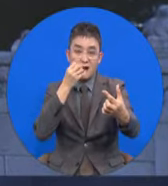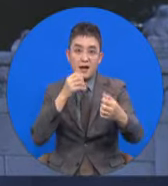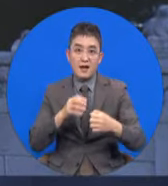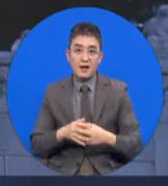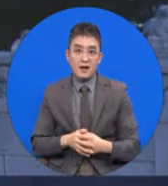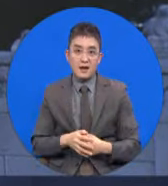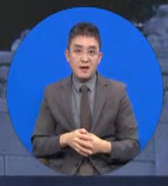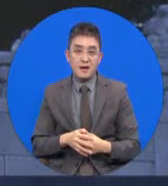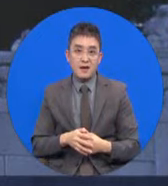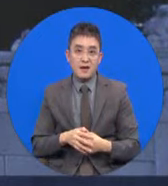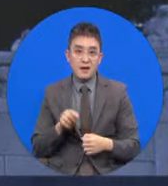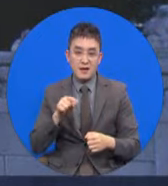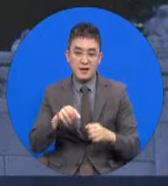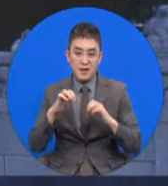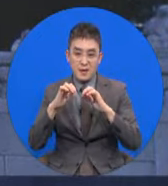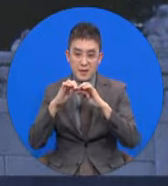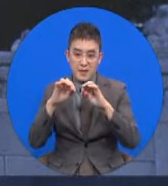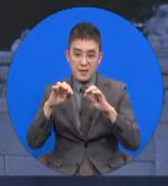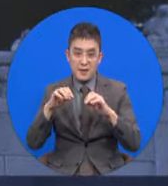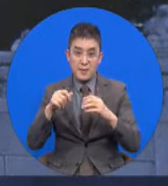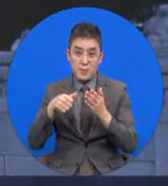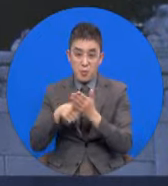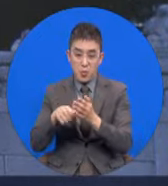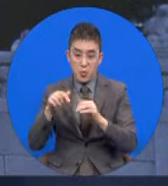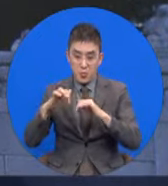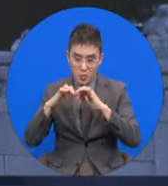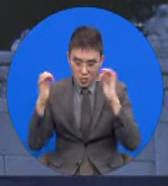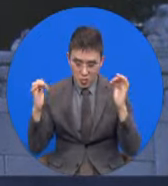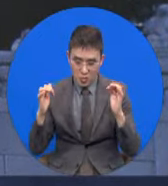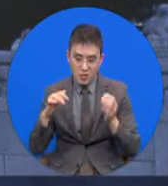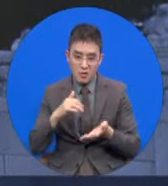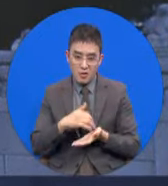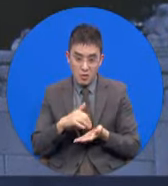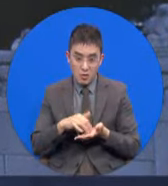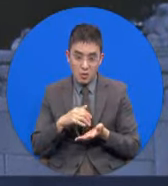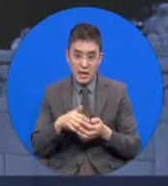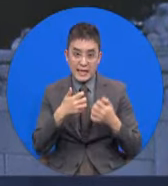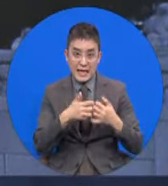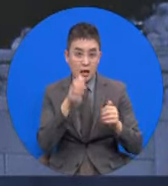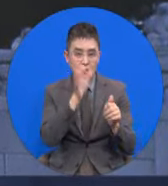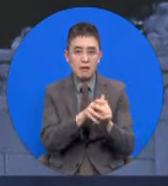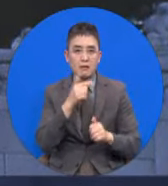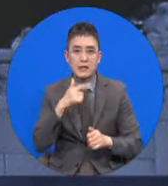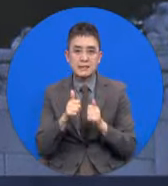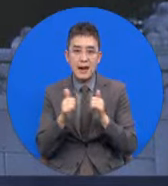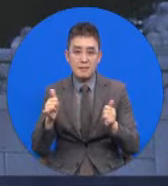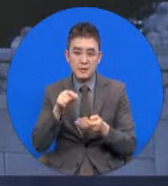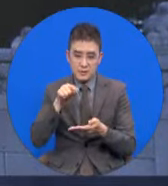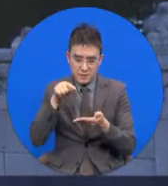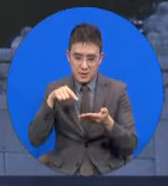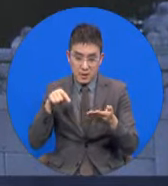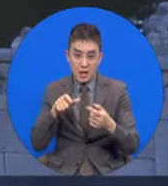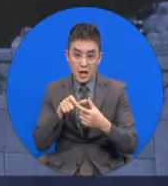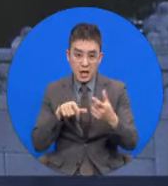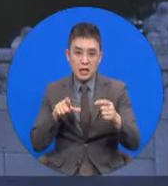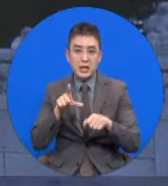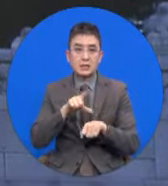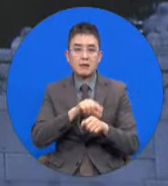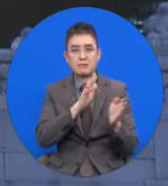결과 공개 시점이 좀 늦어지겠죠. 기계로 하는 게 아니라 수검표이기 때문에 당선 윤곽은 언제쯤일지도